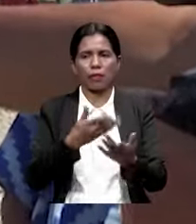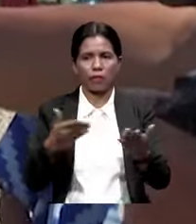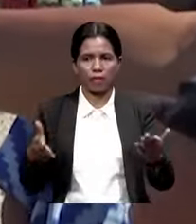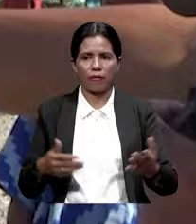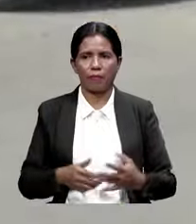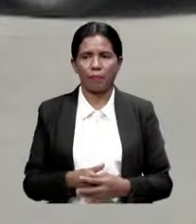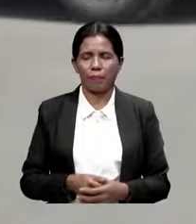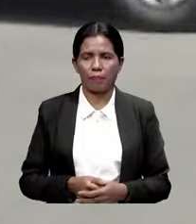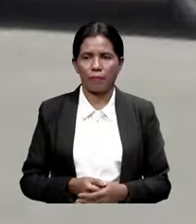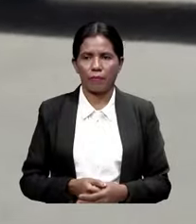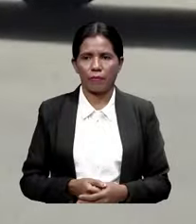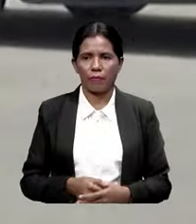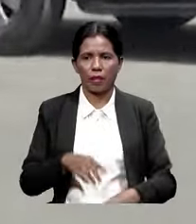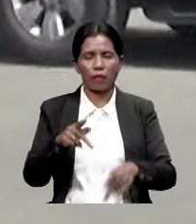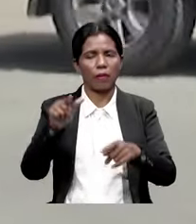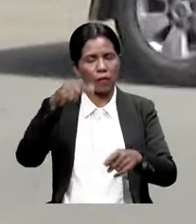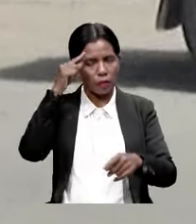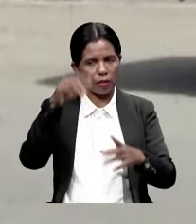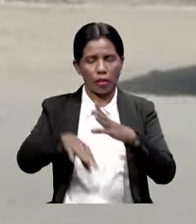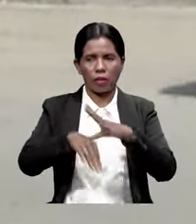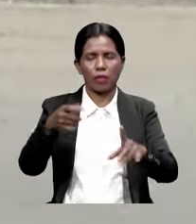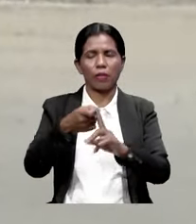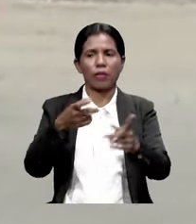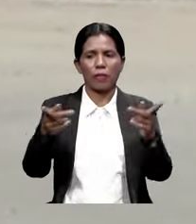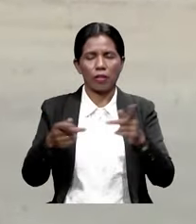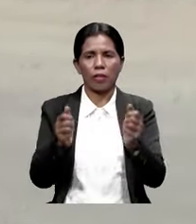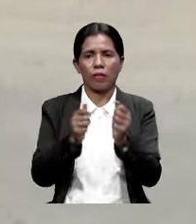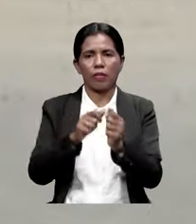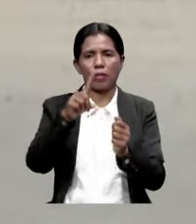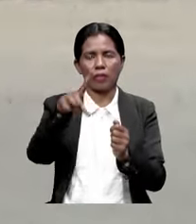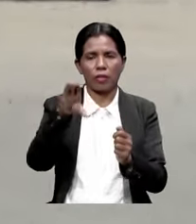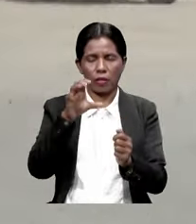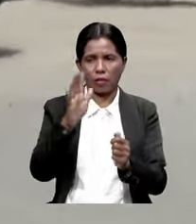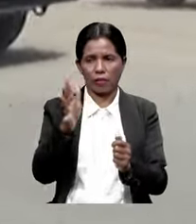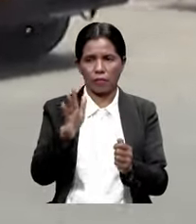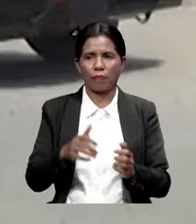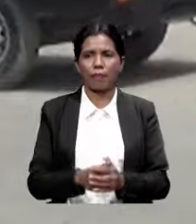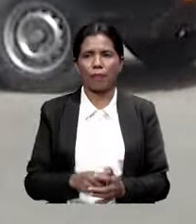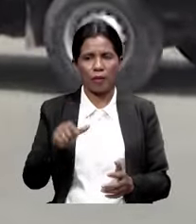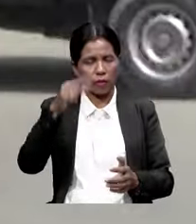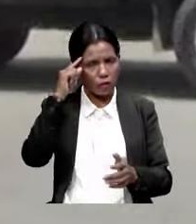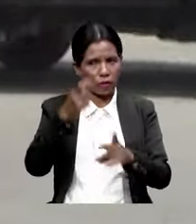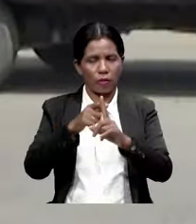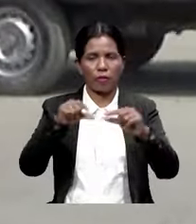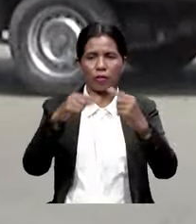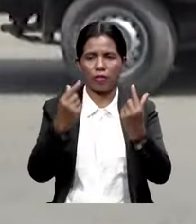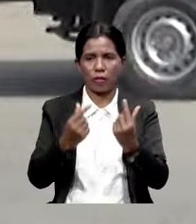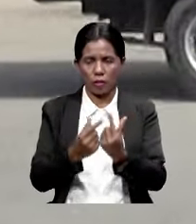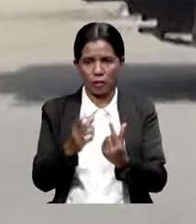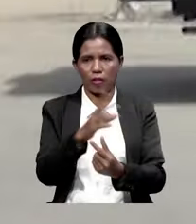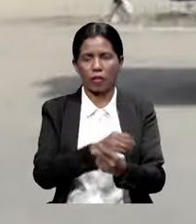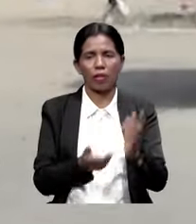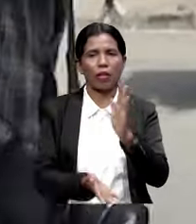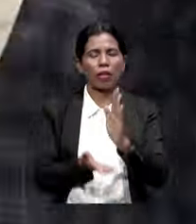nau. Vendedor nebe guvernu hasai husi fatin refere hamutuk atu sida limanulung. Alen dene guvernu li husi ekipa konjunta mos se